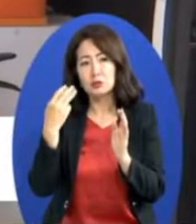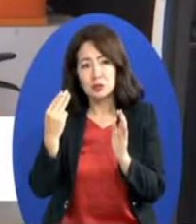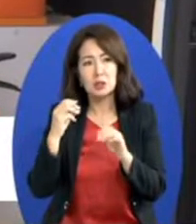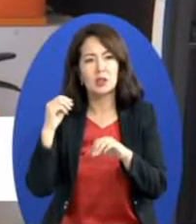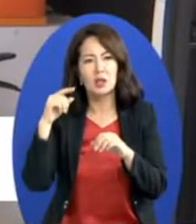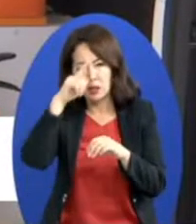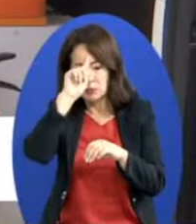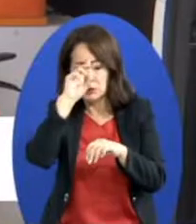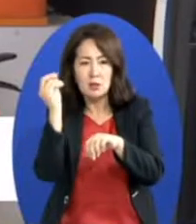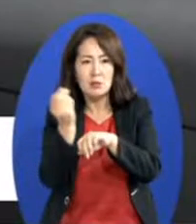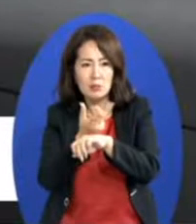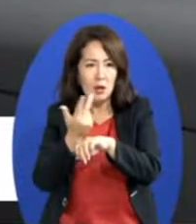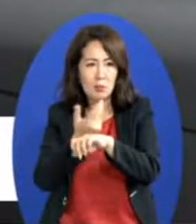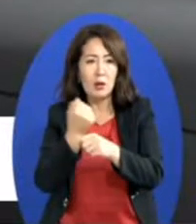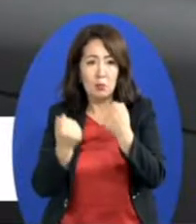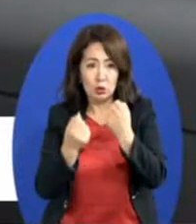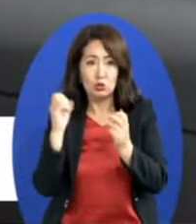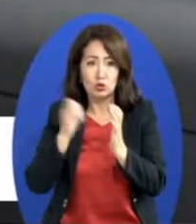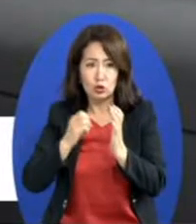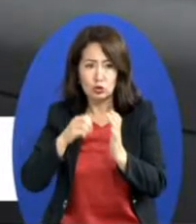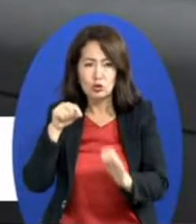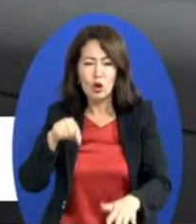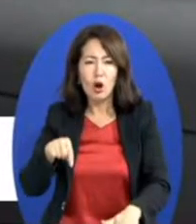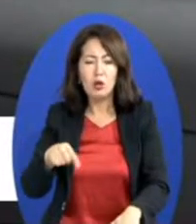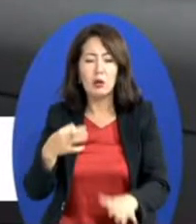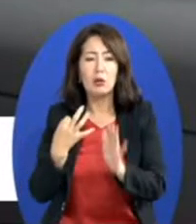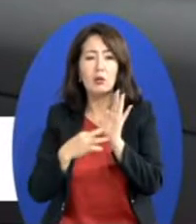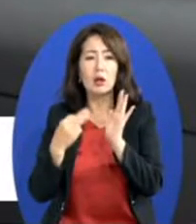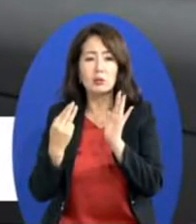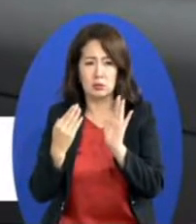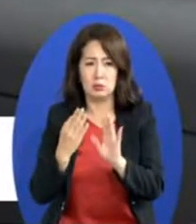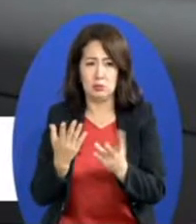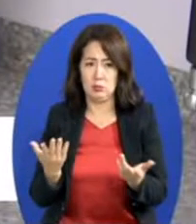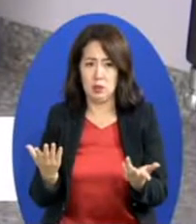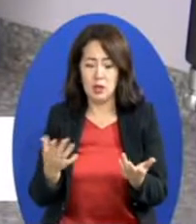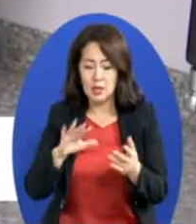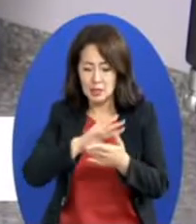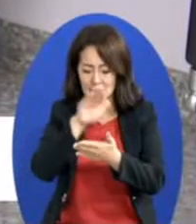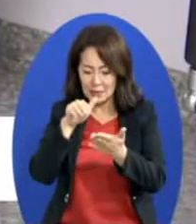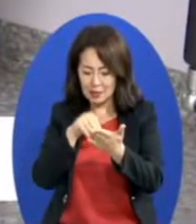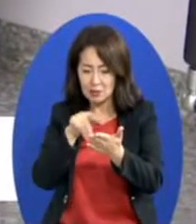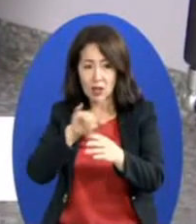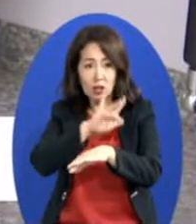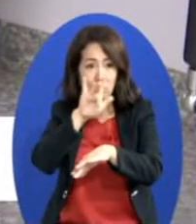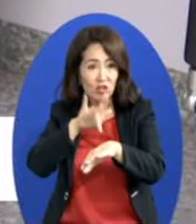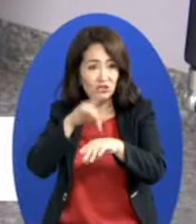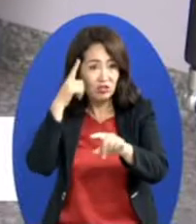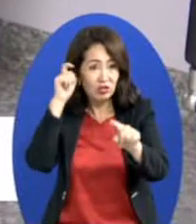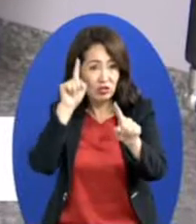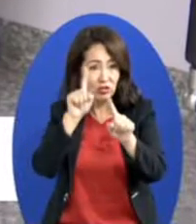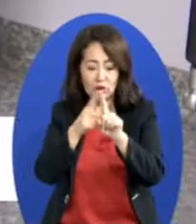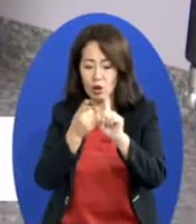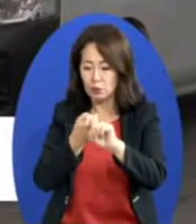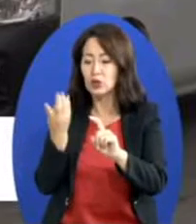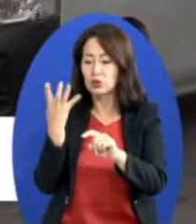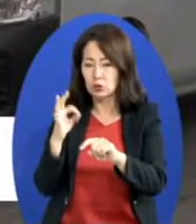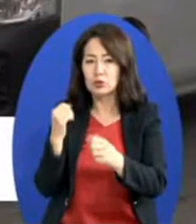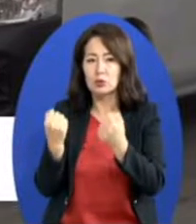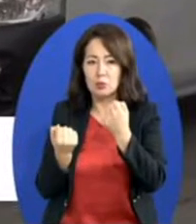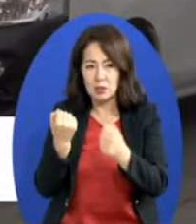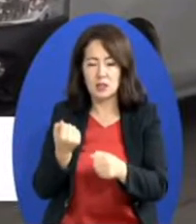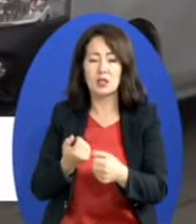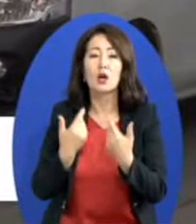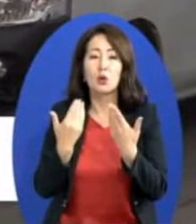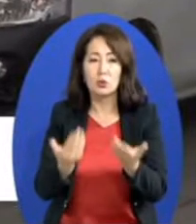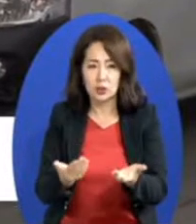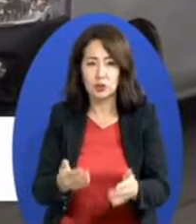түргэний автомашин байна гэсэн үг ээ. Харин өнөөдөр 80 гаруй түргэний автомашин байна. Стандарттай хот болох зорилтын хүрээнд өнөөдөр 40 автомашин хүлээлгэн